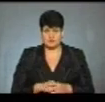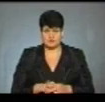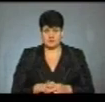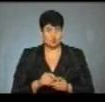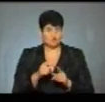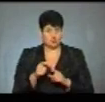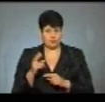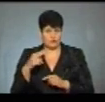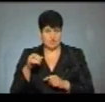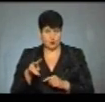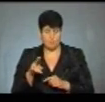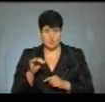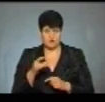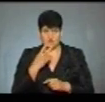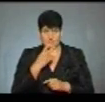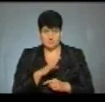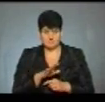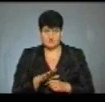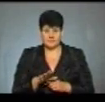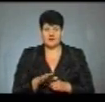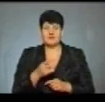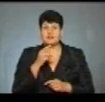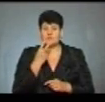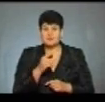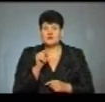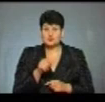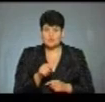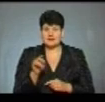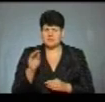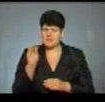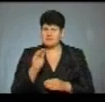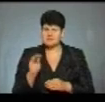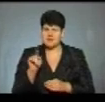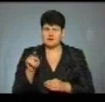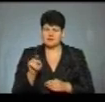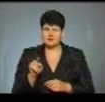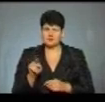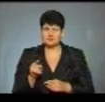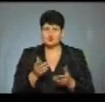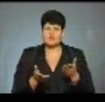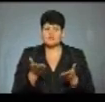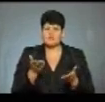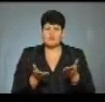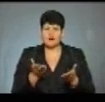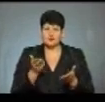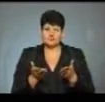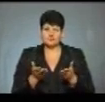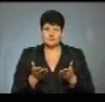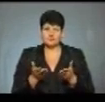«Слово і діло» ще цього не помітив. Портал «Слово і діло» не помітив цього, треба їм написати, що зважування